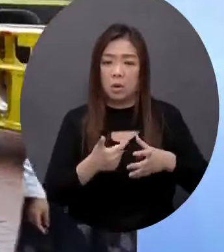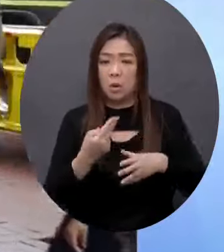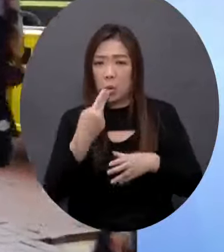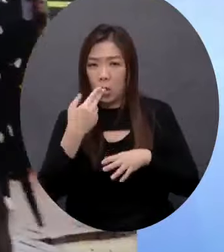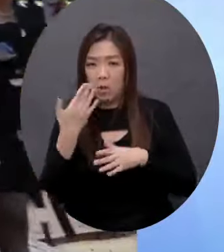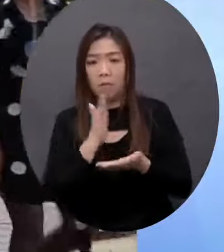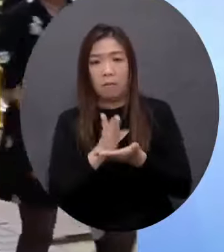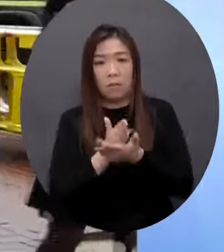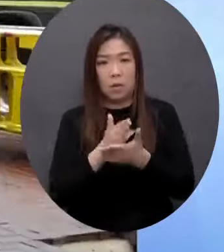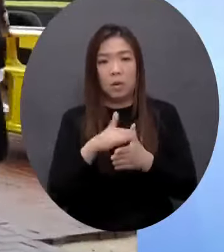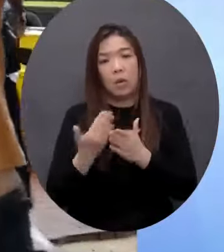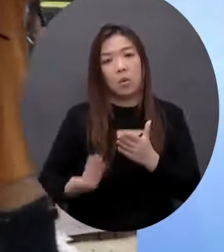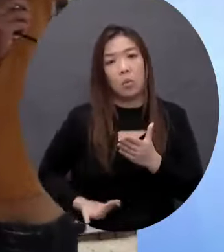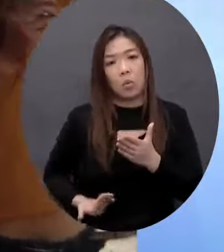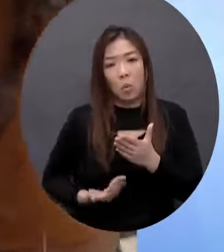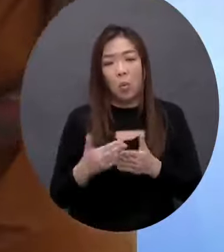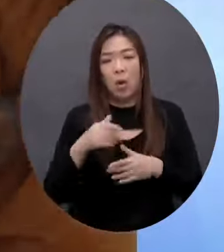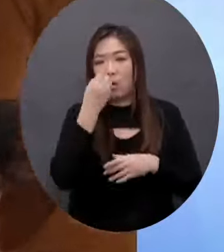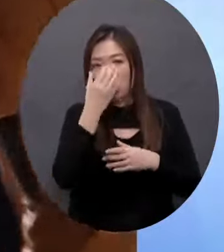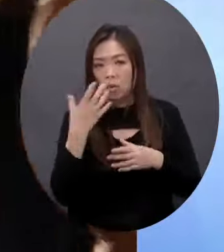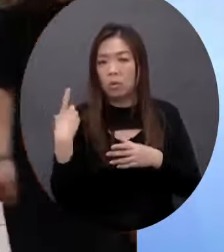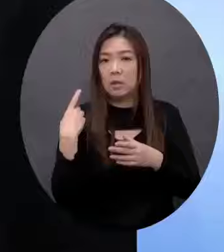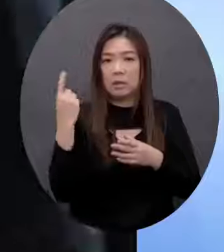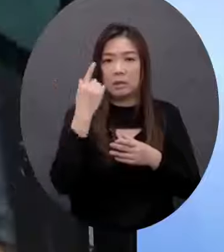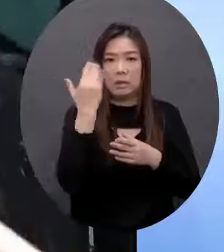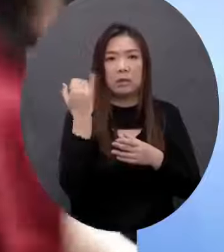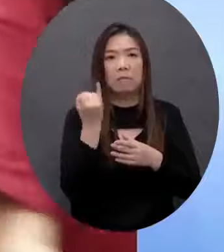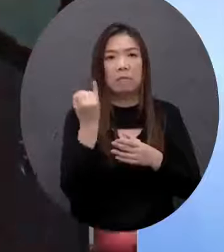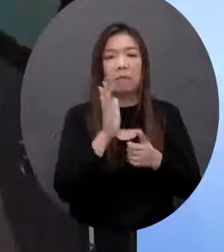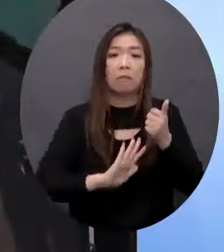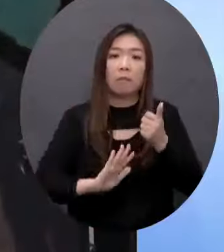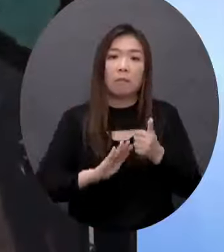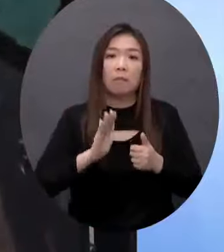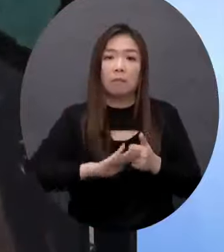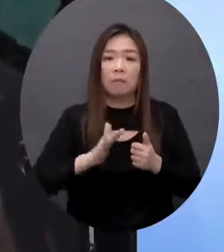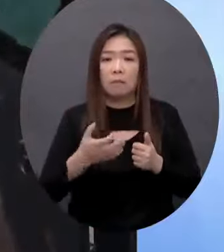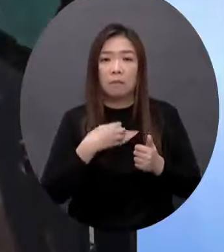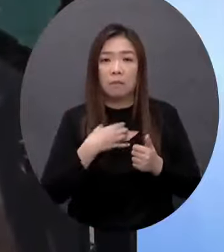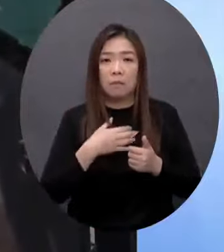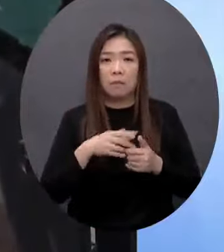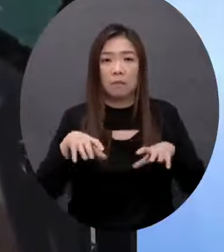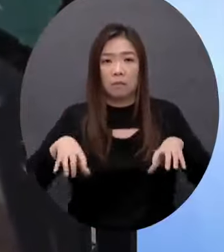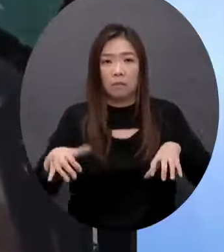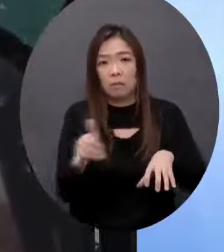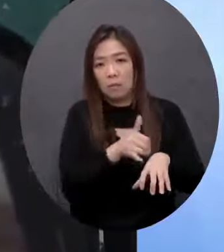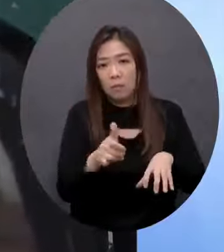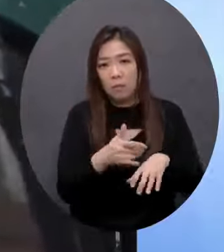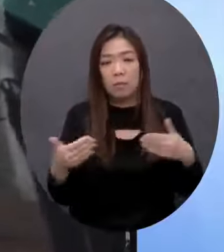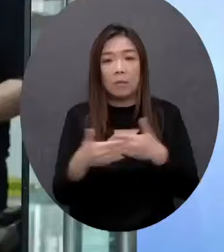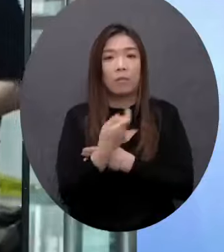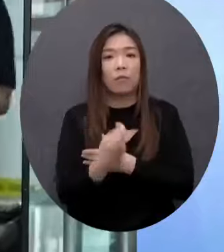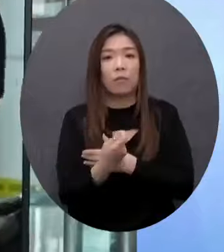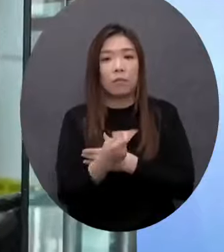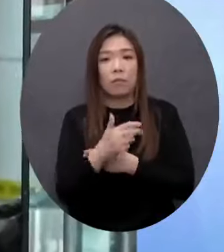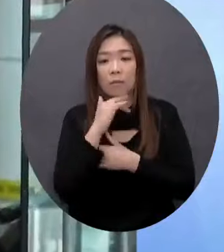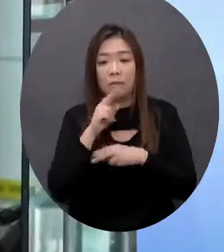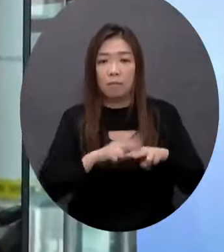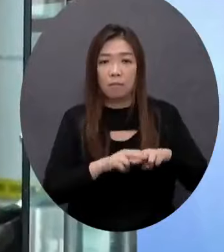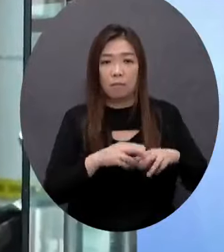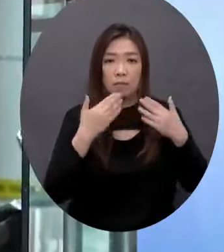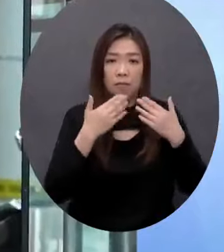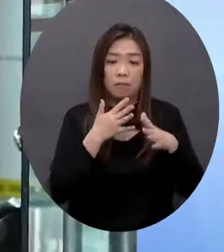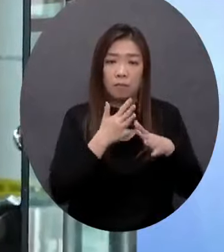到廣東省以至本港近日天氣惡劣影響。不過佢認為來往兩地交通方便，內地旅客即使喺五一期